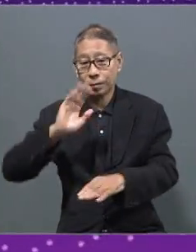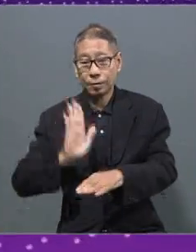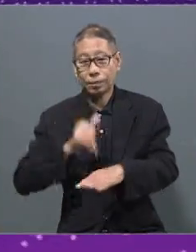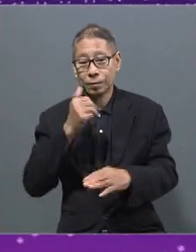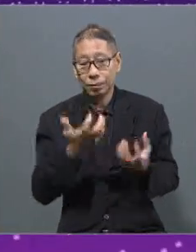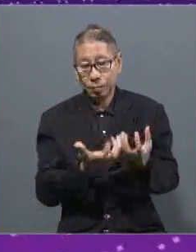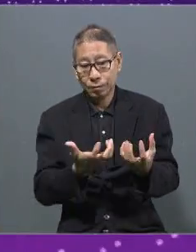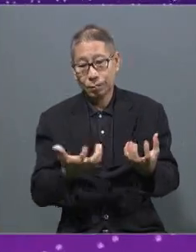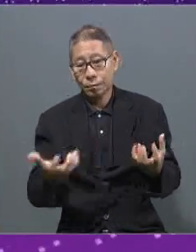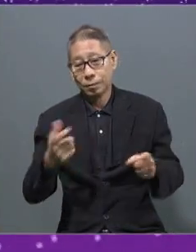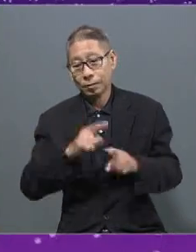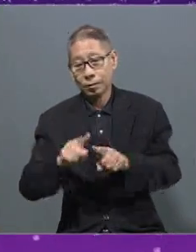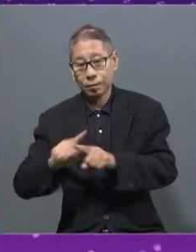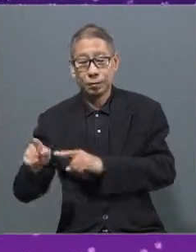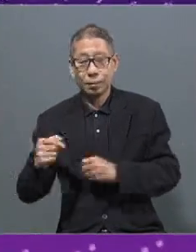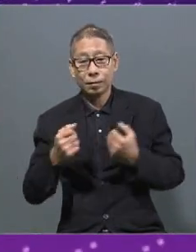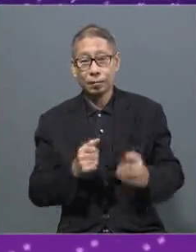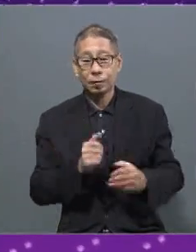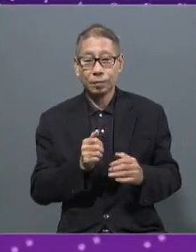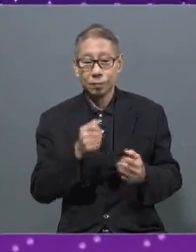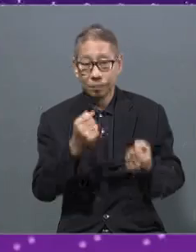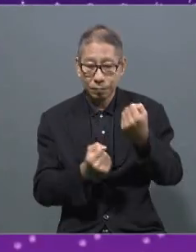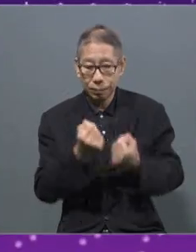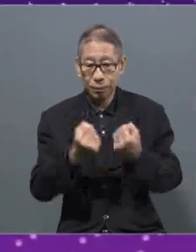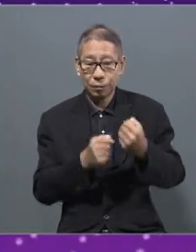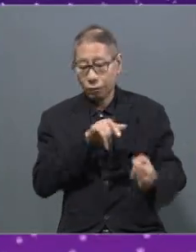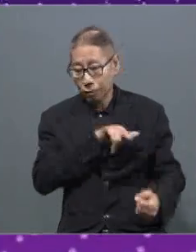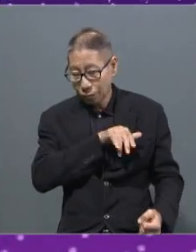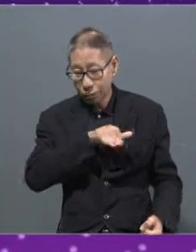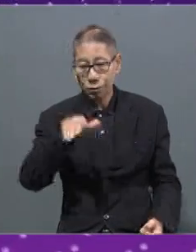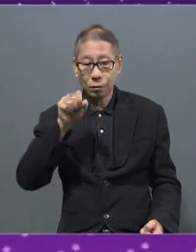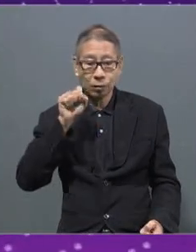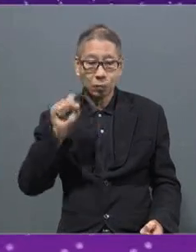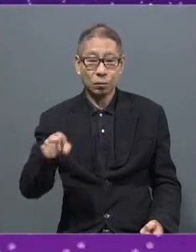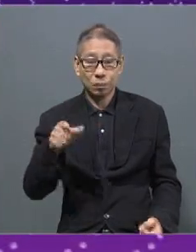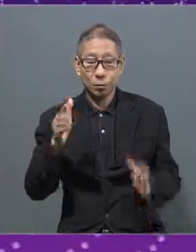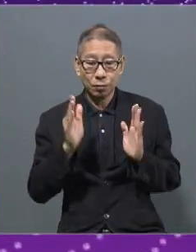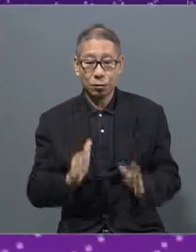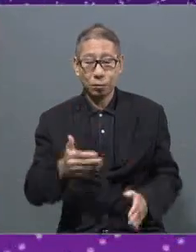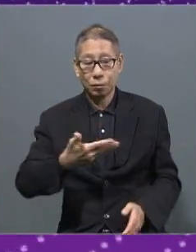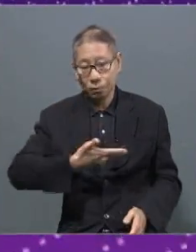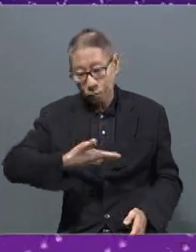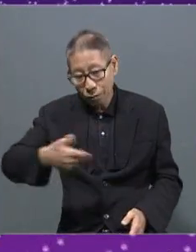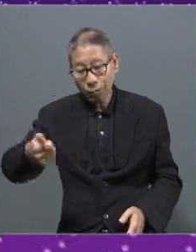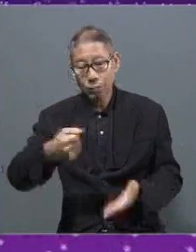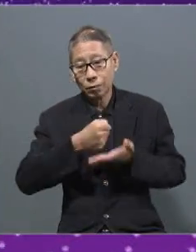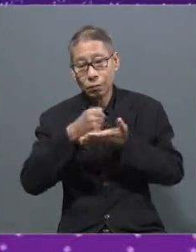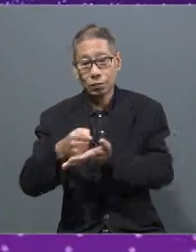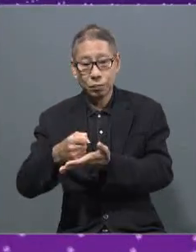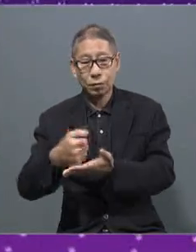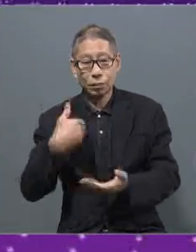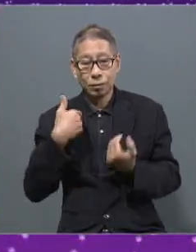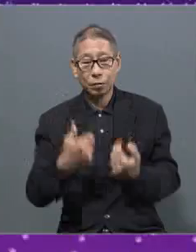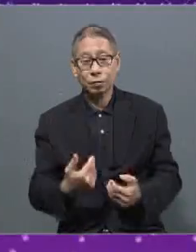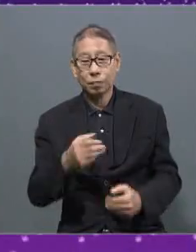องมือวัสดุอุปกรณ์สามารถออกเดินทางไปปฏิบัติภารกิจเมื่อได้รับการร้องขอจากพื้นที่ประสบภัยนะครับหรือว่า